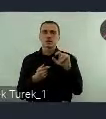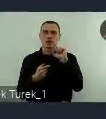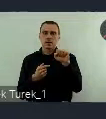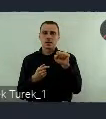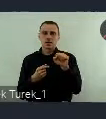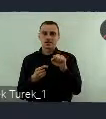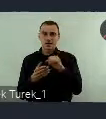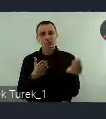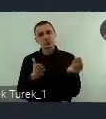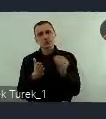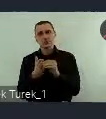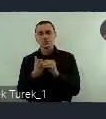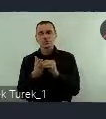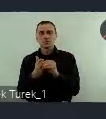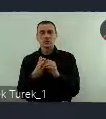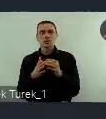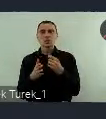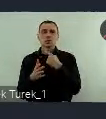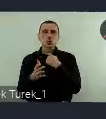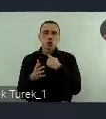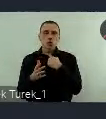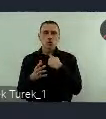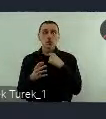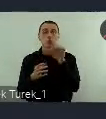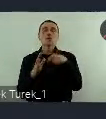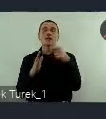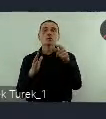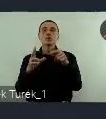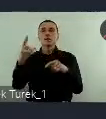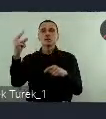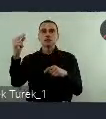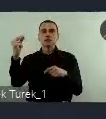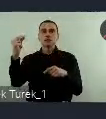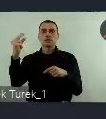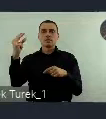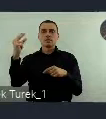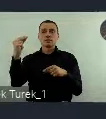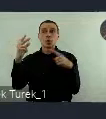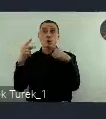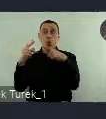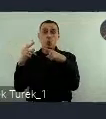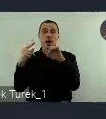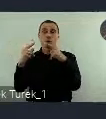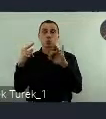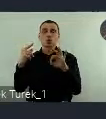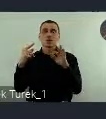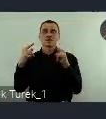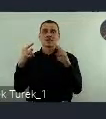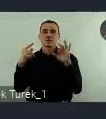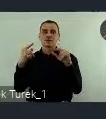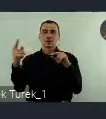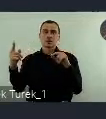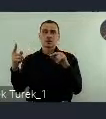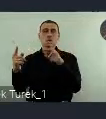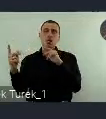filmie w postaci ścieżki dźwiękowej czyli Oglądacie sobie filmik słyszycie jak ktoś do Was mówi z ekranu teraz pani prawda wchodzi przez drzwi do